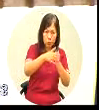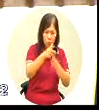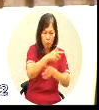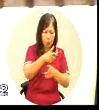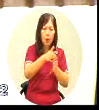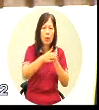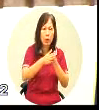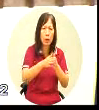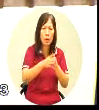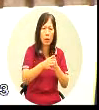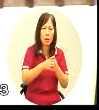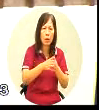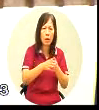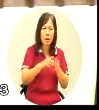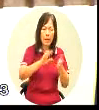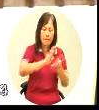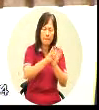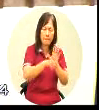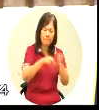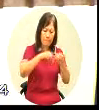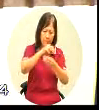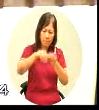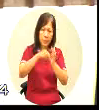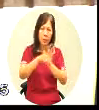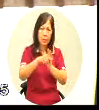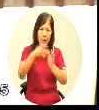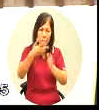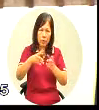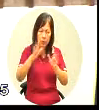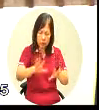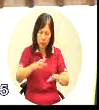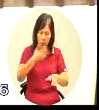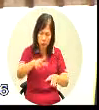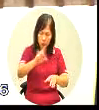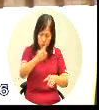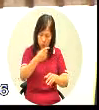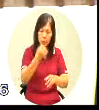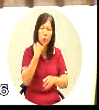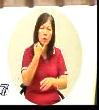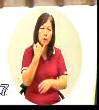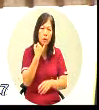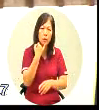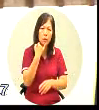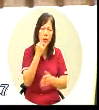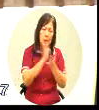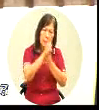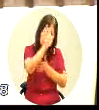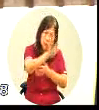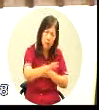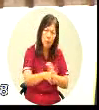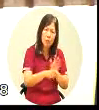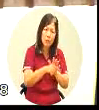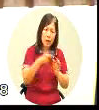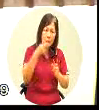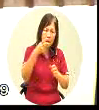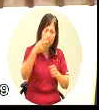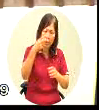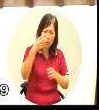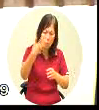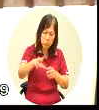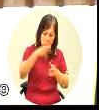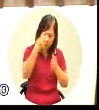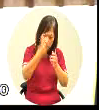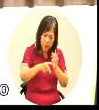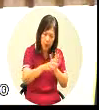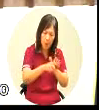何有弹性更有弹性的来调度我们既有的水源，是不是未来再生水的这个脚步可以